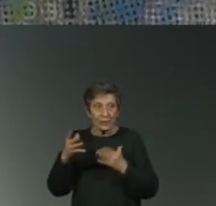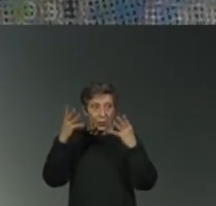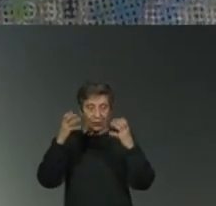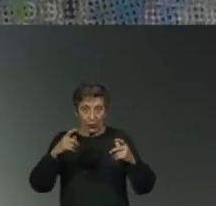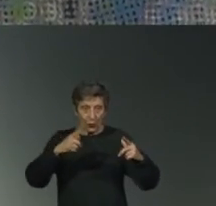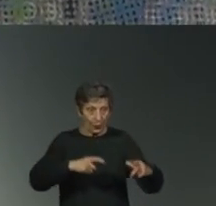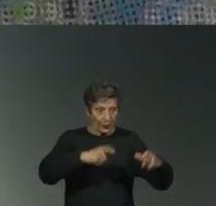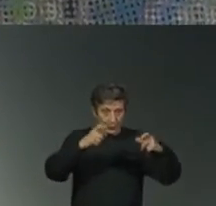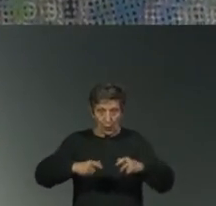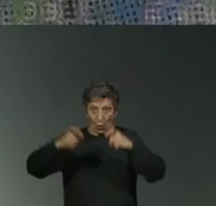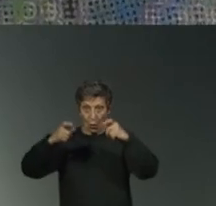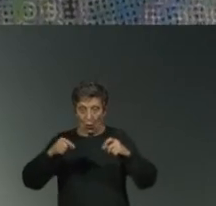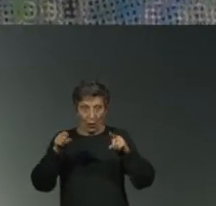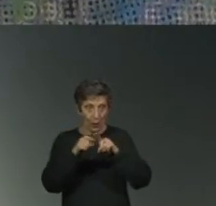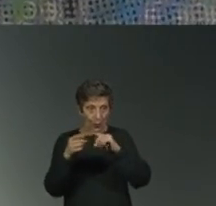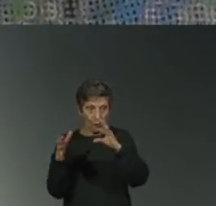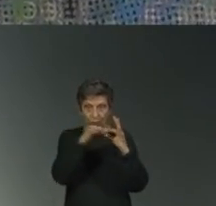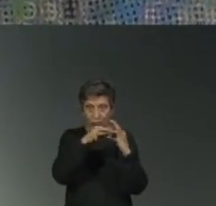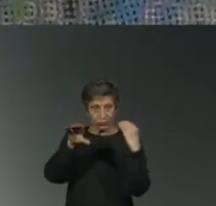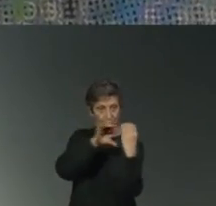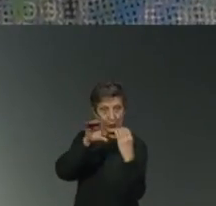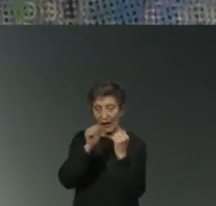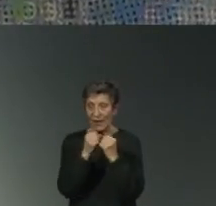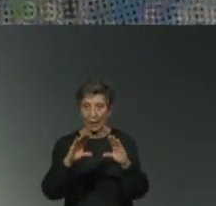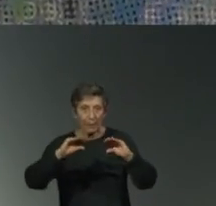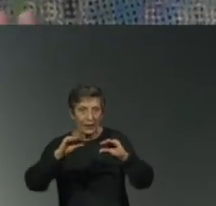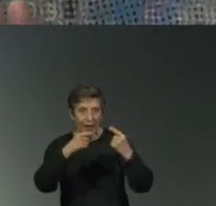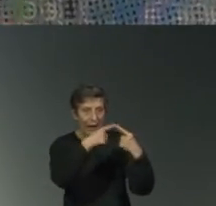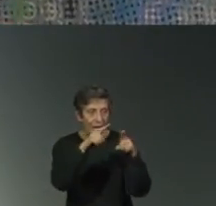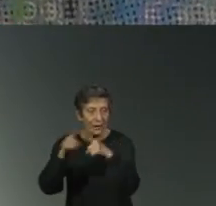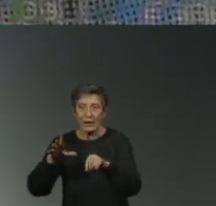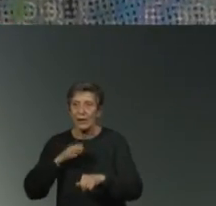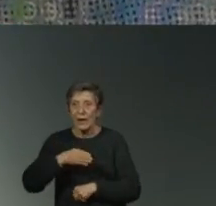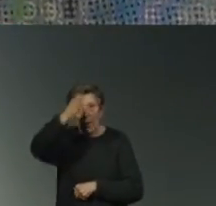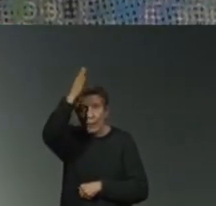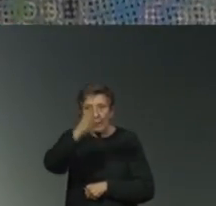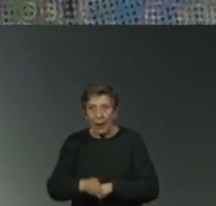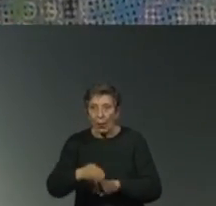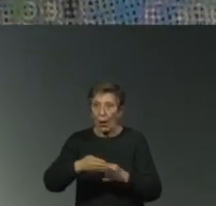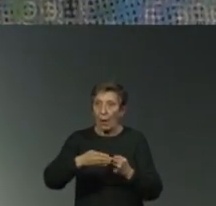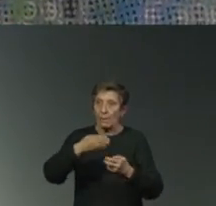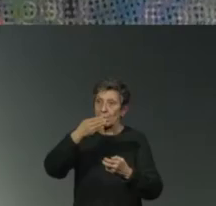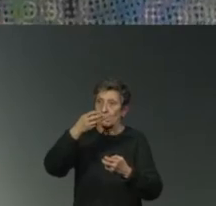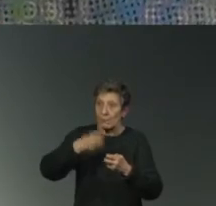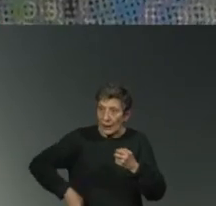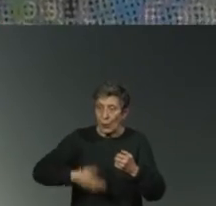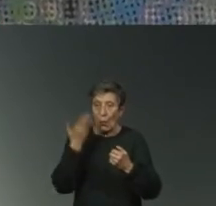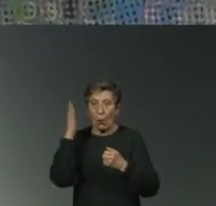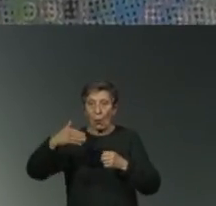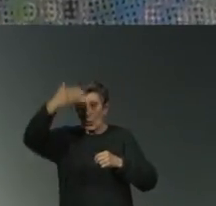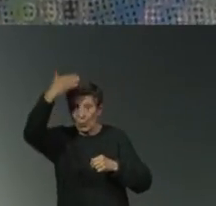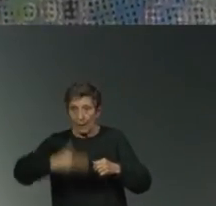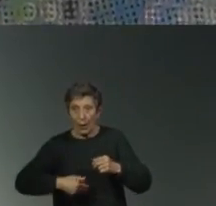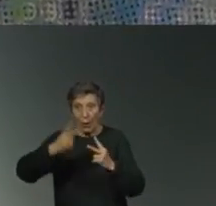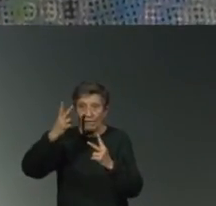les autres par des matières différentes. Donc il y a une paroi en béton, il y en a une autre en verre, il y en a une